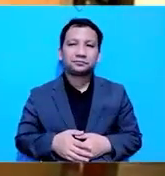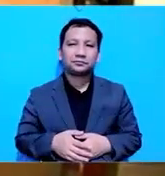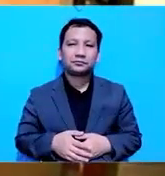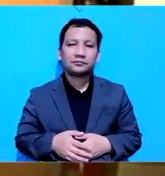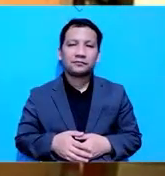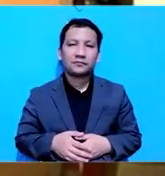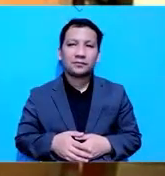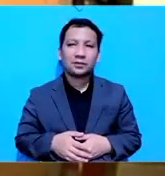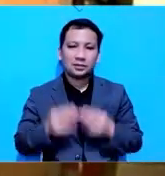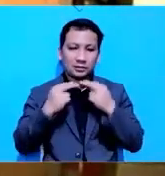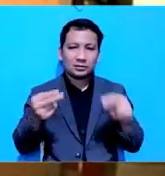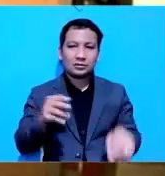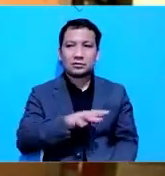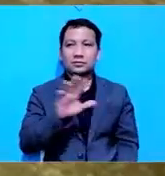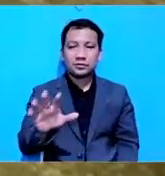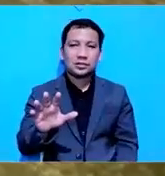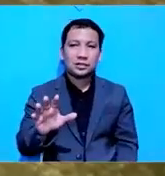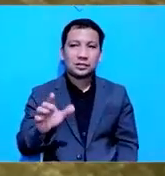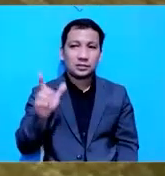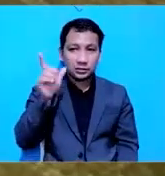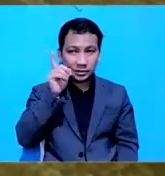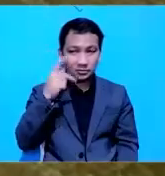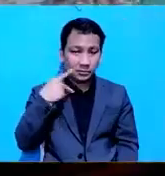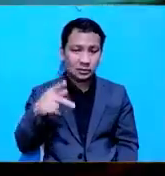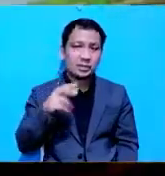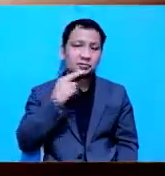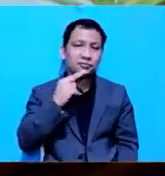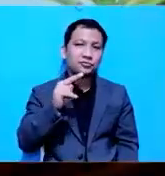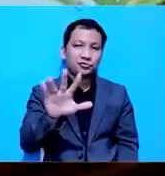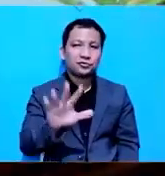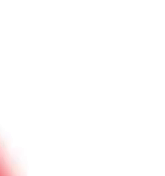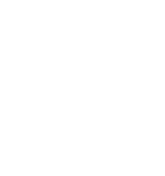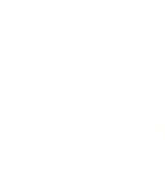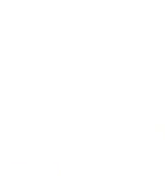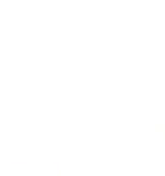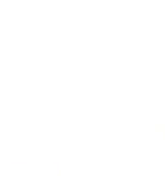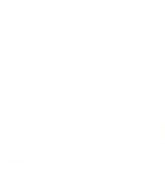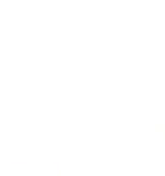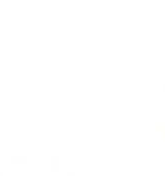Nagbabalita mula sa Frontline, Laila Pangilinan, News 5.